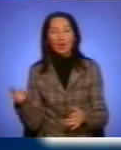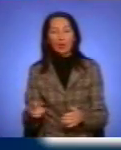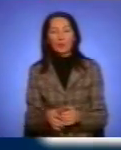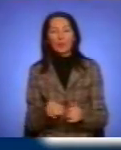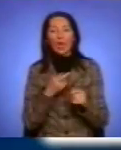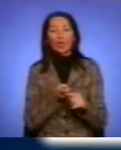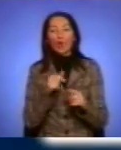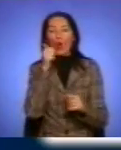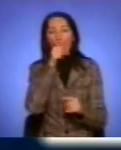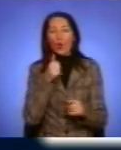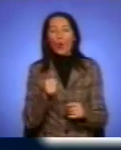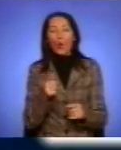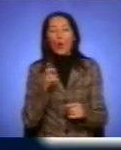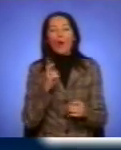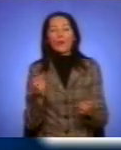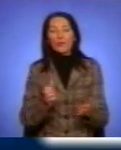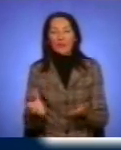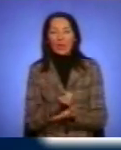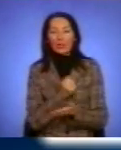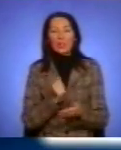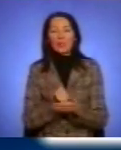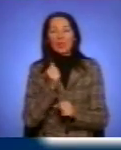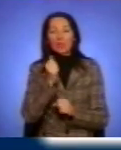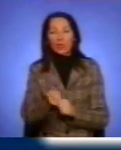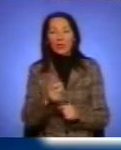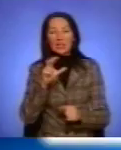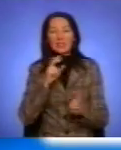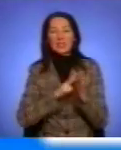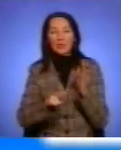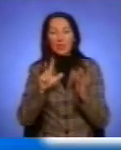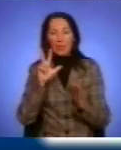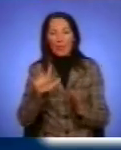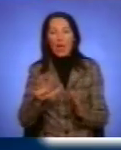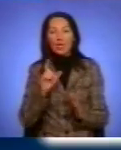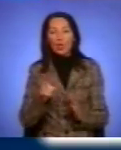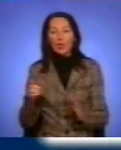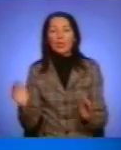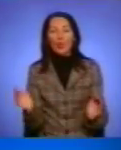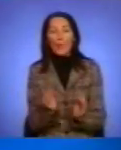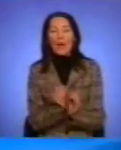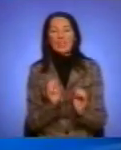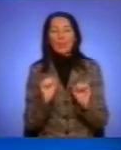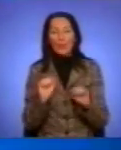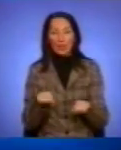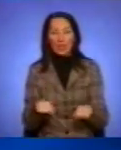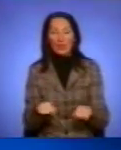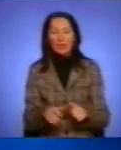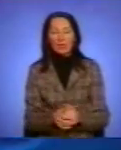Цього року у краї вдалося працевлаштувати 375 людей з обмеженими можливостями.